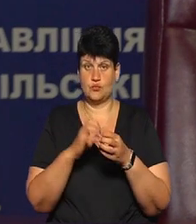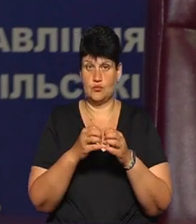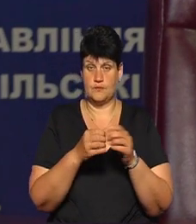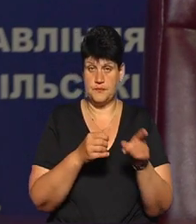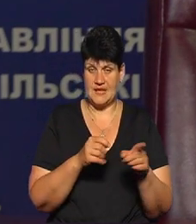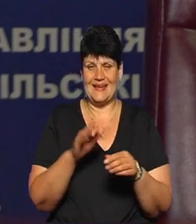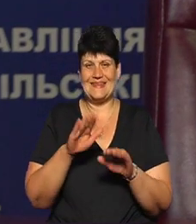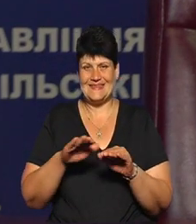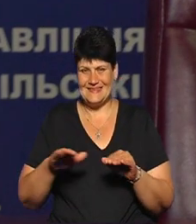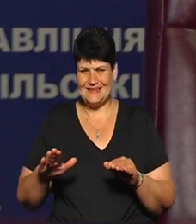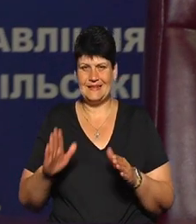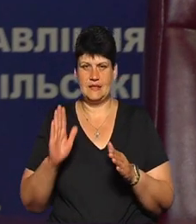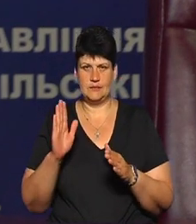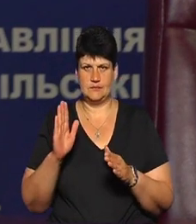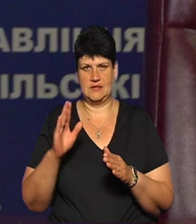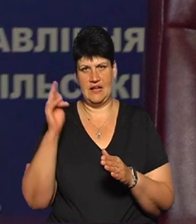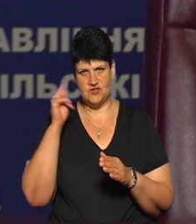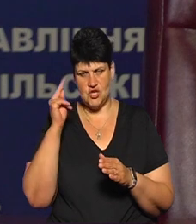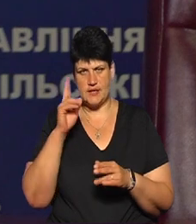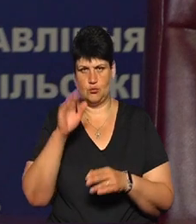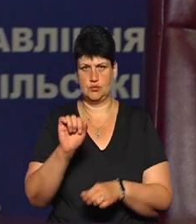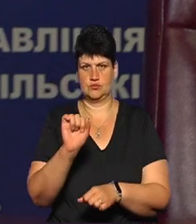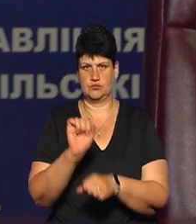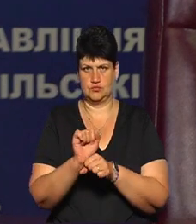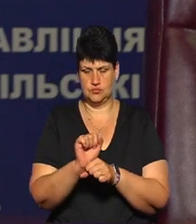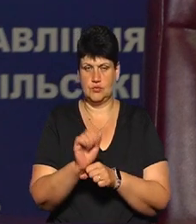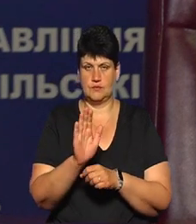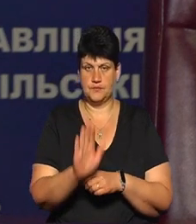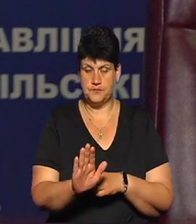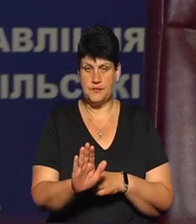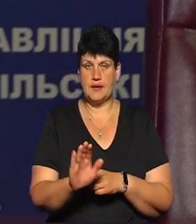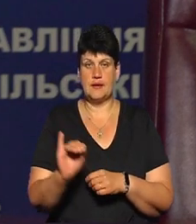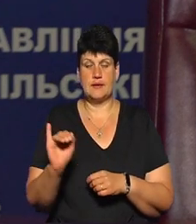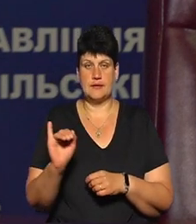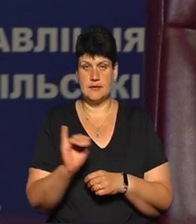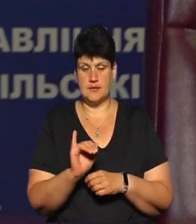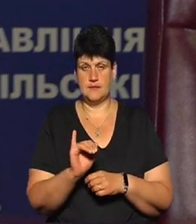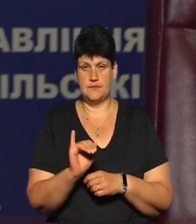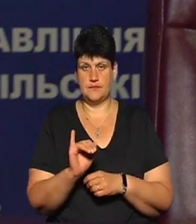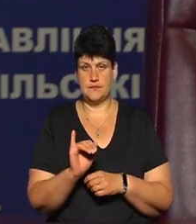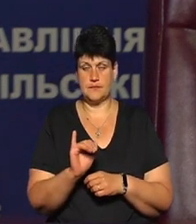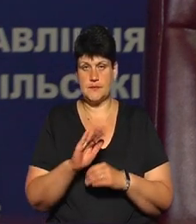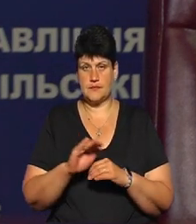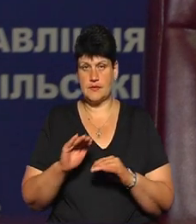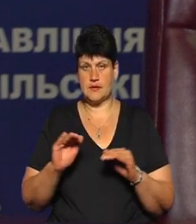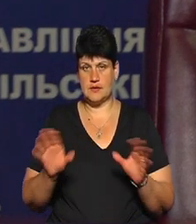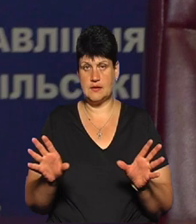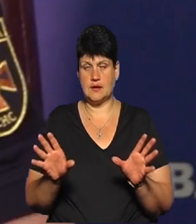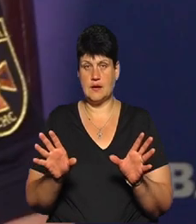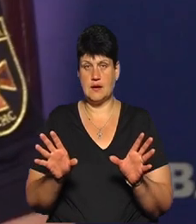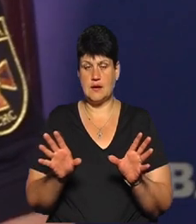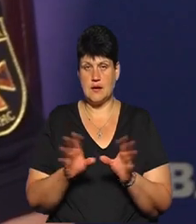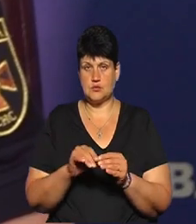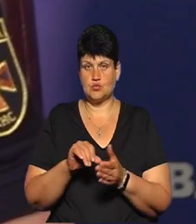діти будуть, навчання буде однозначно припинятися, призупинятися на цей період. Діти разом з учасниками,